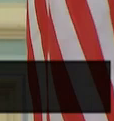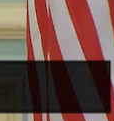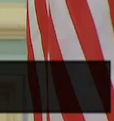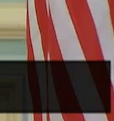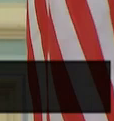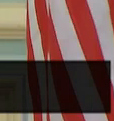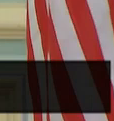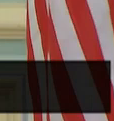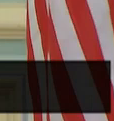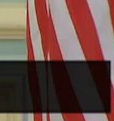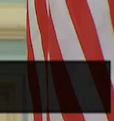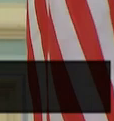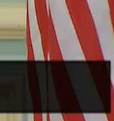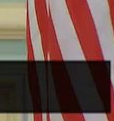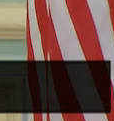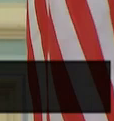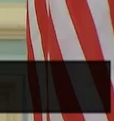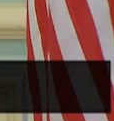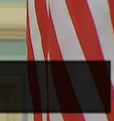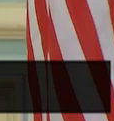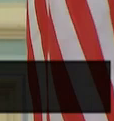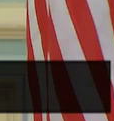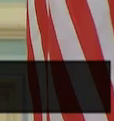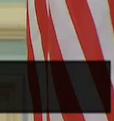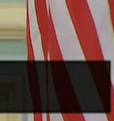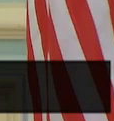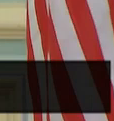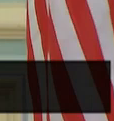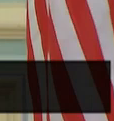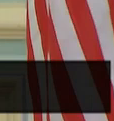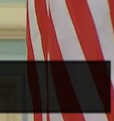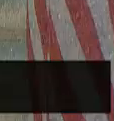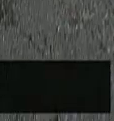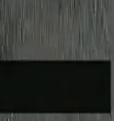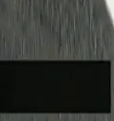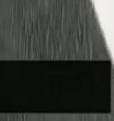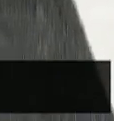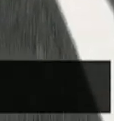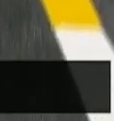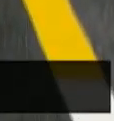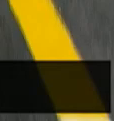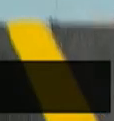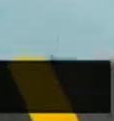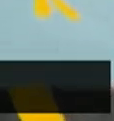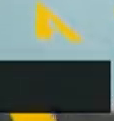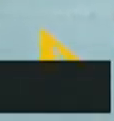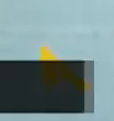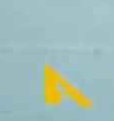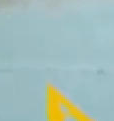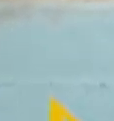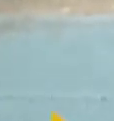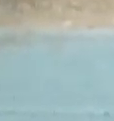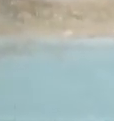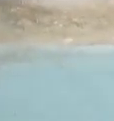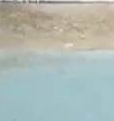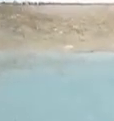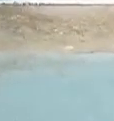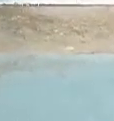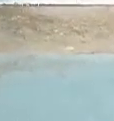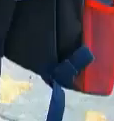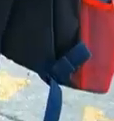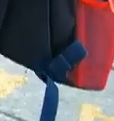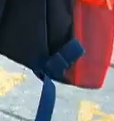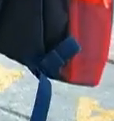pusat asuhan atau pengasuh persendirian digesa mendaftar dengan pihak berkuasa sejak infatuated copy ke